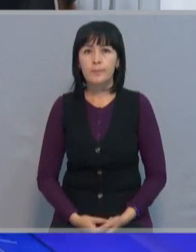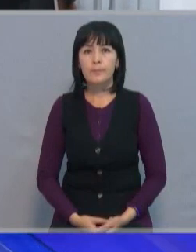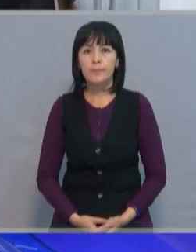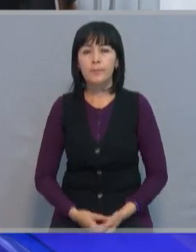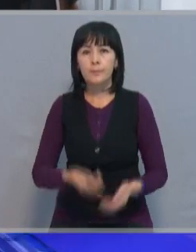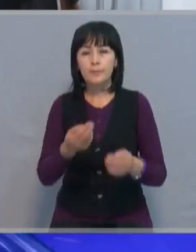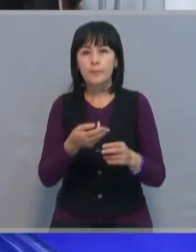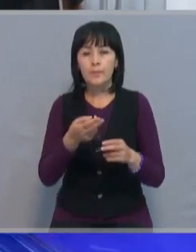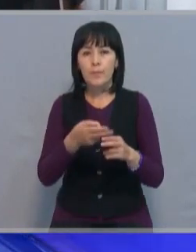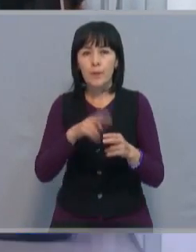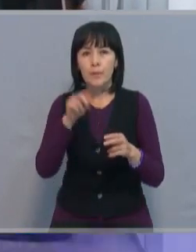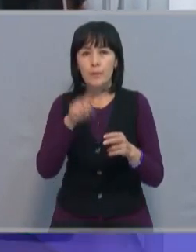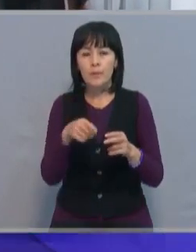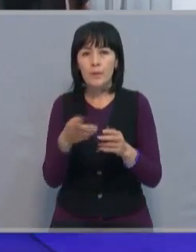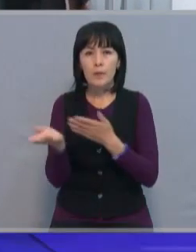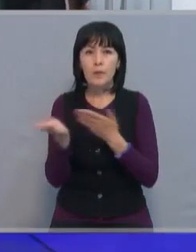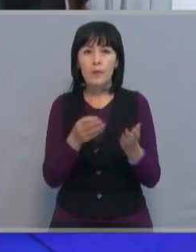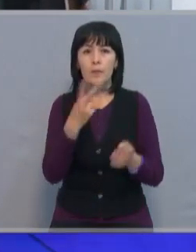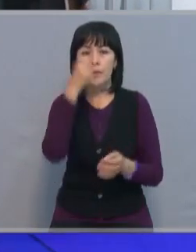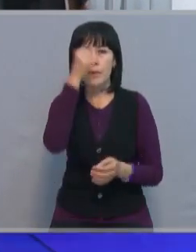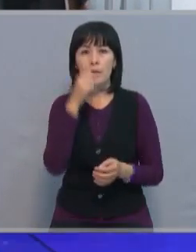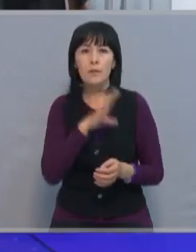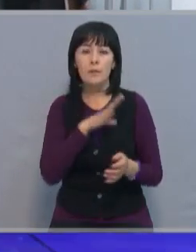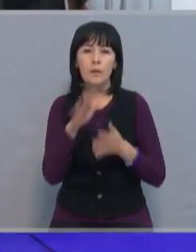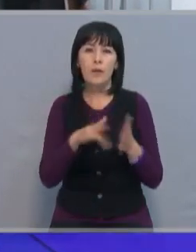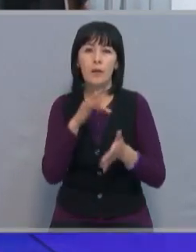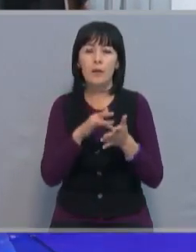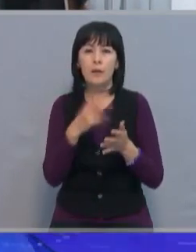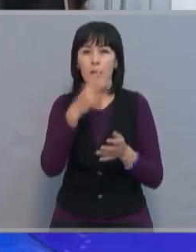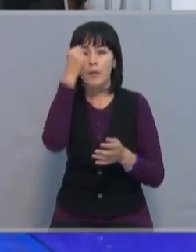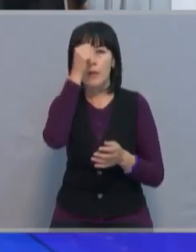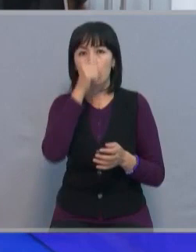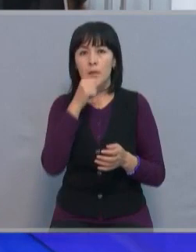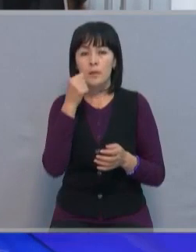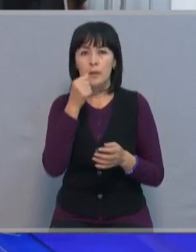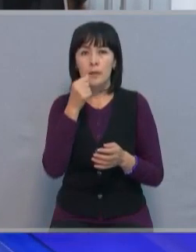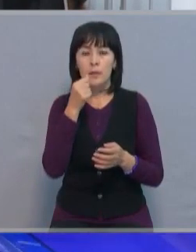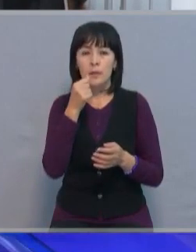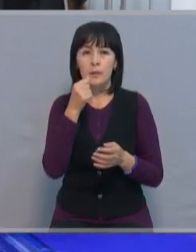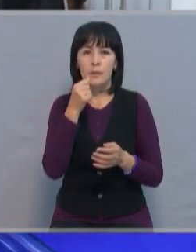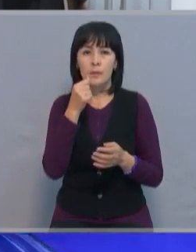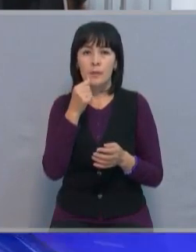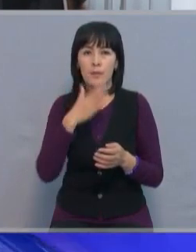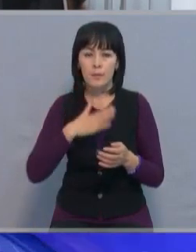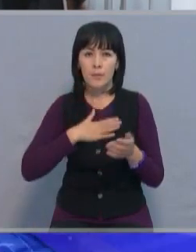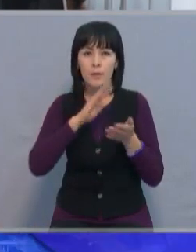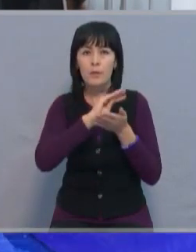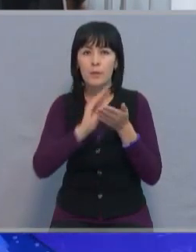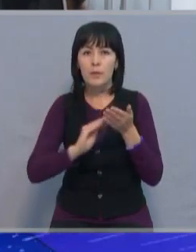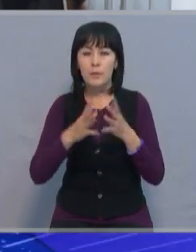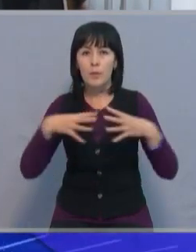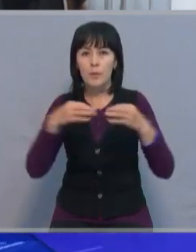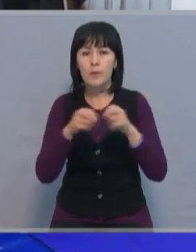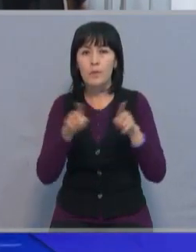Бұл жерге мен көшіп келгенім 2 жыл болды қалаға. 2 жылдың ішінде мен тіркелдім, және мен отбасымен